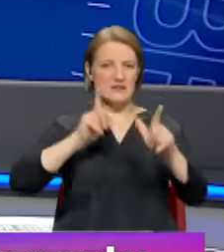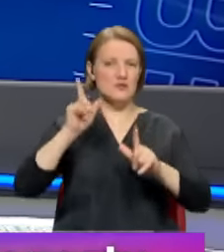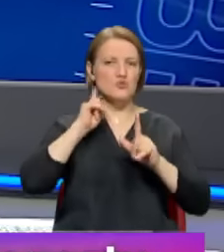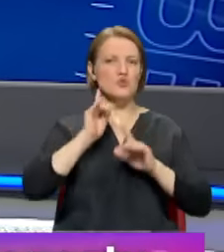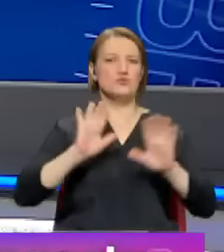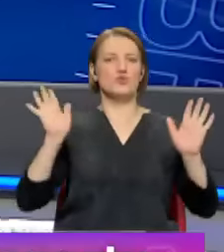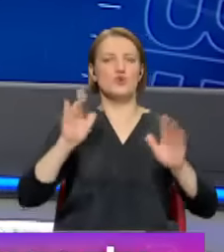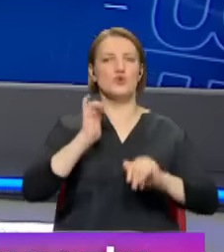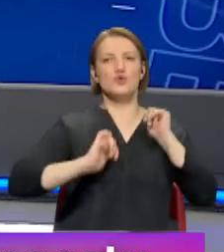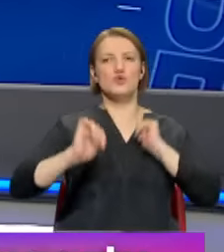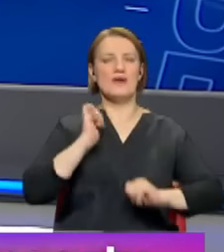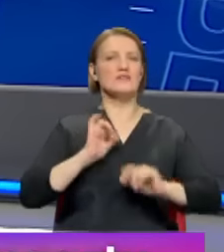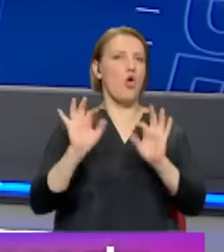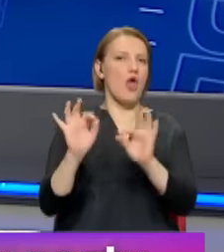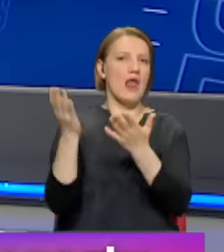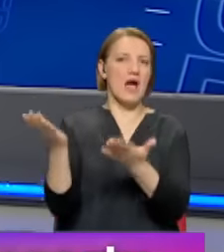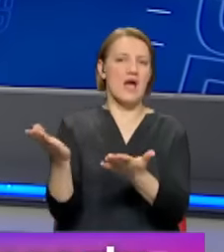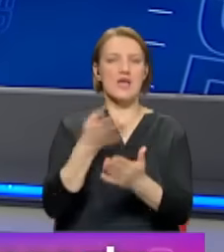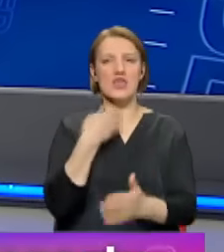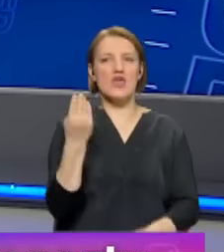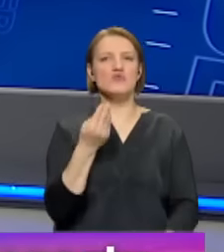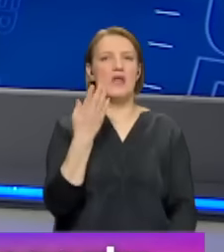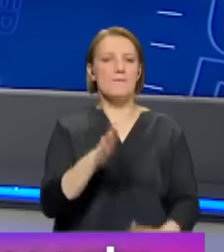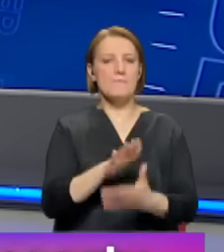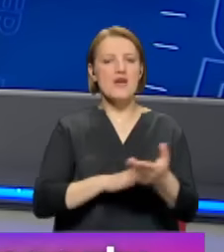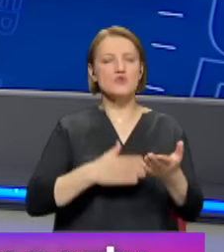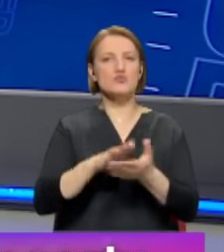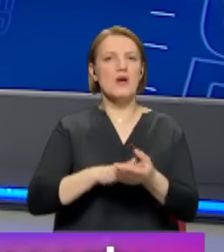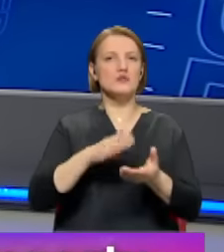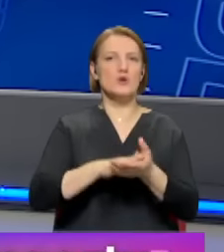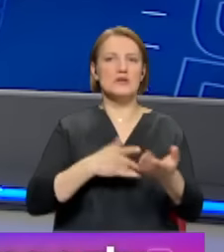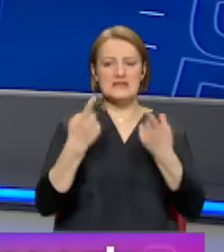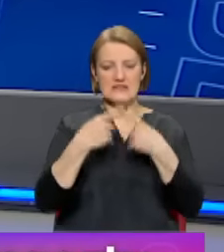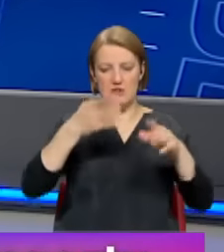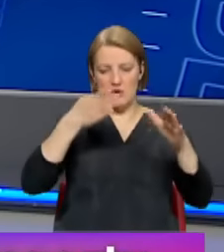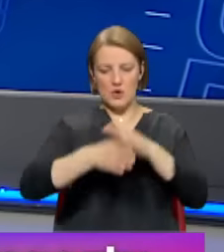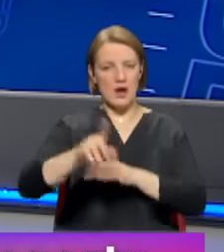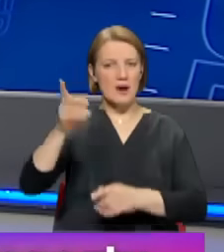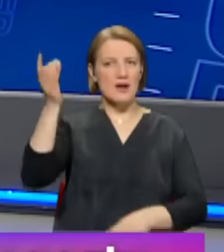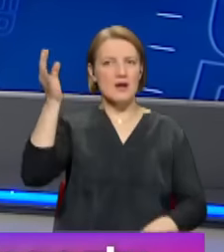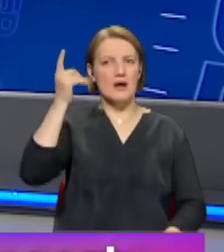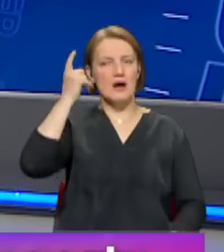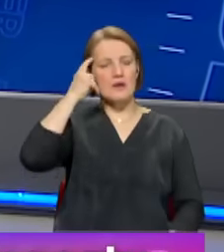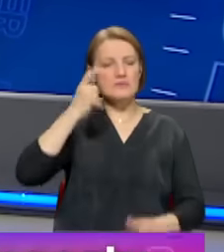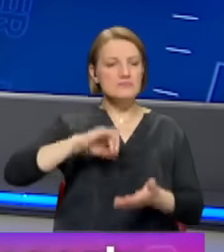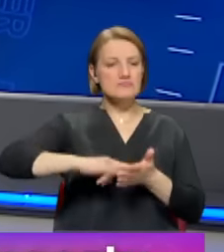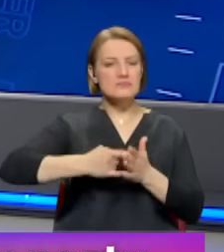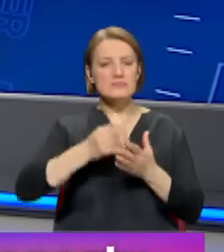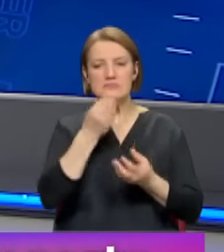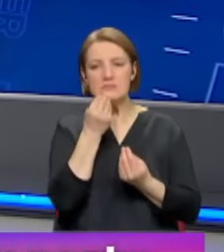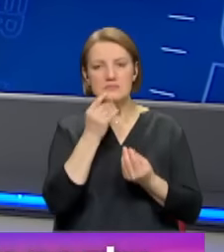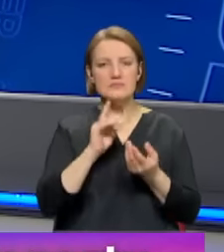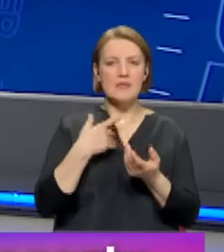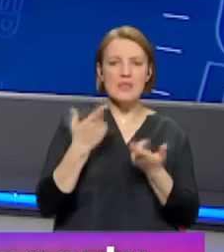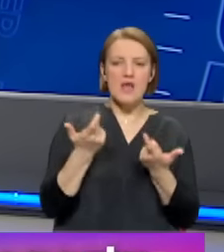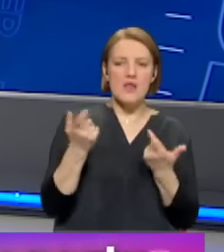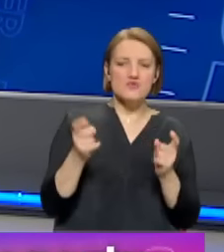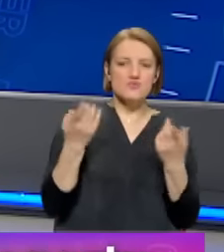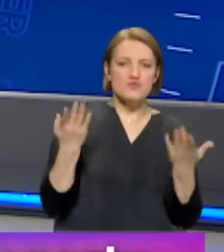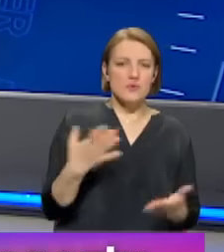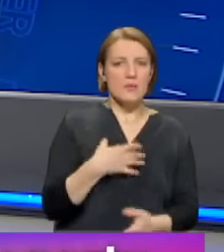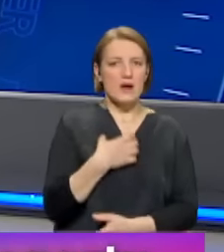duyulmuyor. Üniversitede öyle. Gençler mezun oluyorlar, sınava giriyorlar, akıllarında geçim. Mezun oluyorlar, ben nerede iş